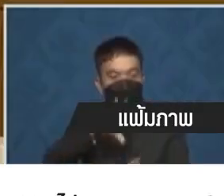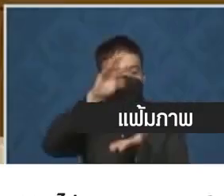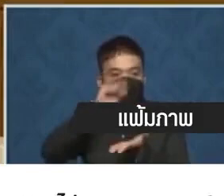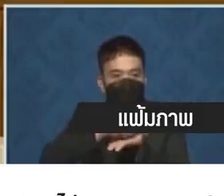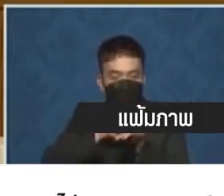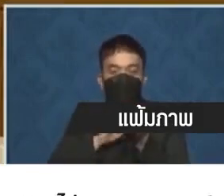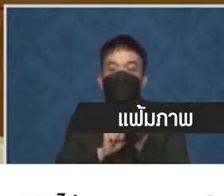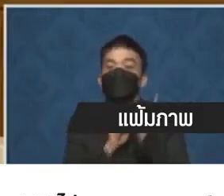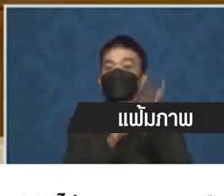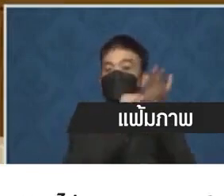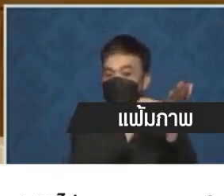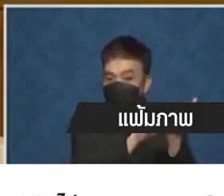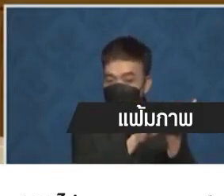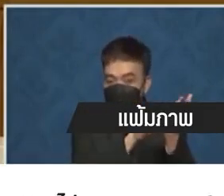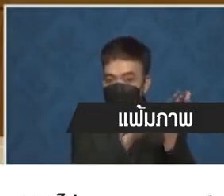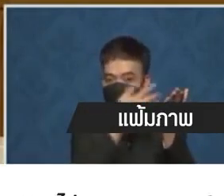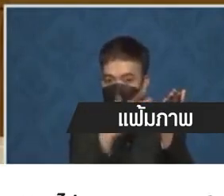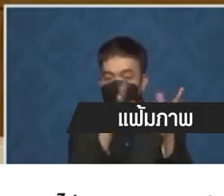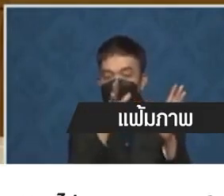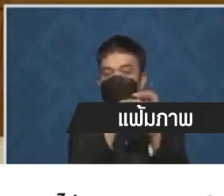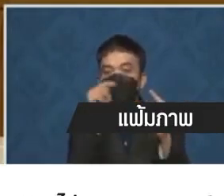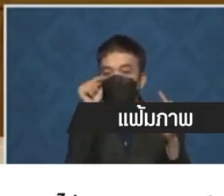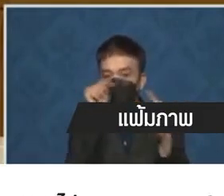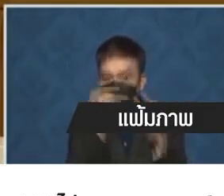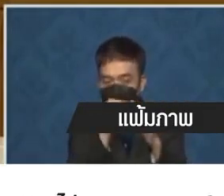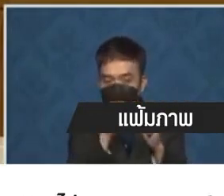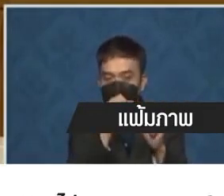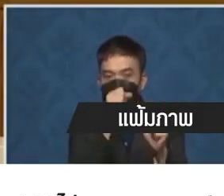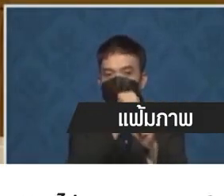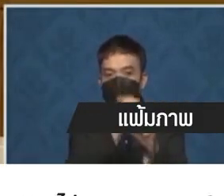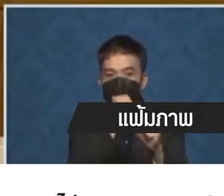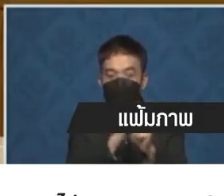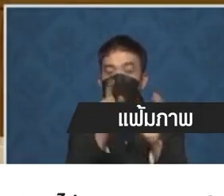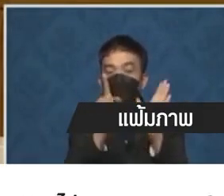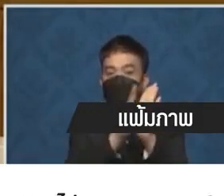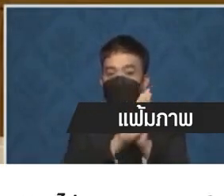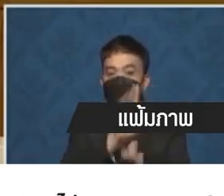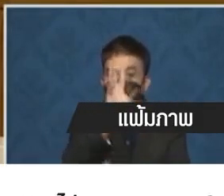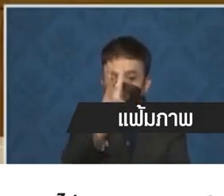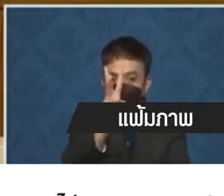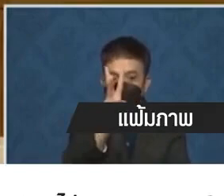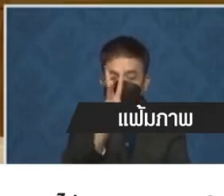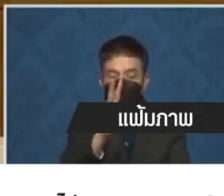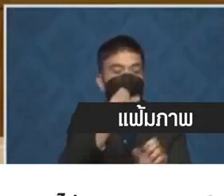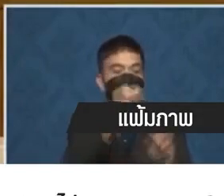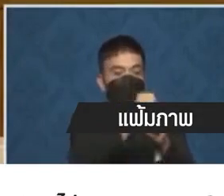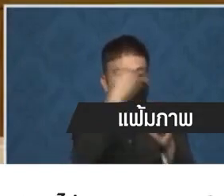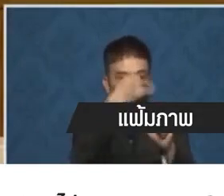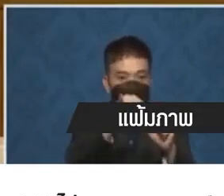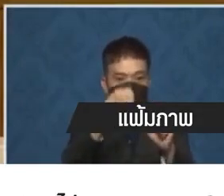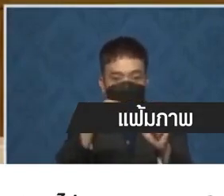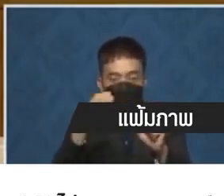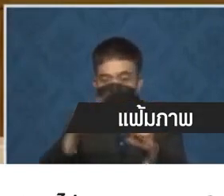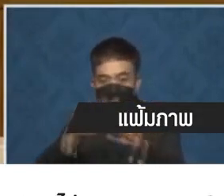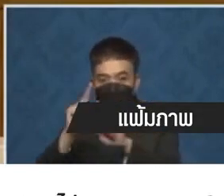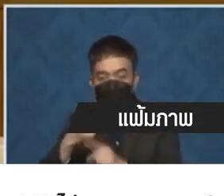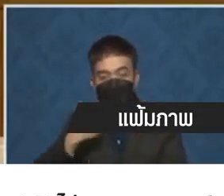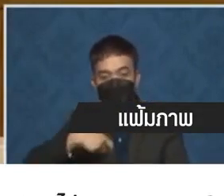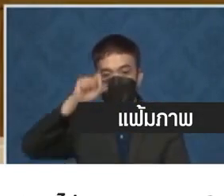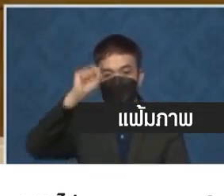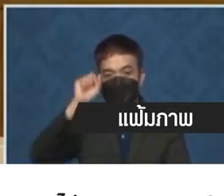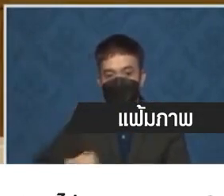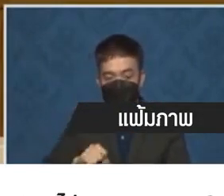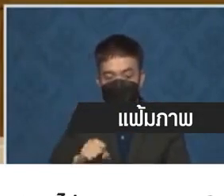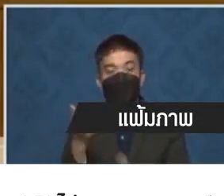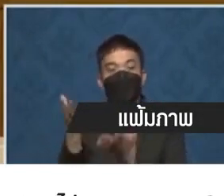ยื่นคำร้องถึงการกระทำถึง6ครั้ง6เหตุการณ์แต่ศาล